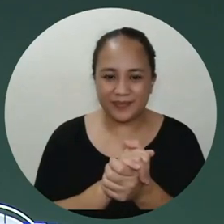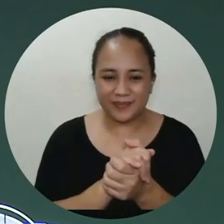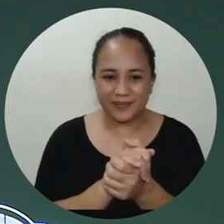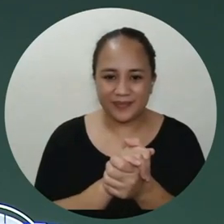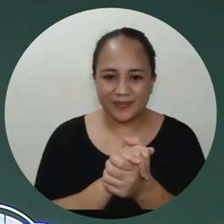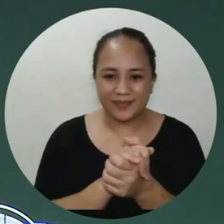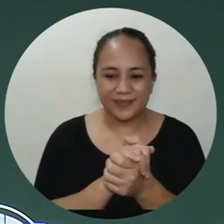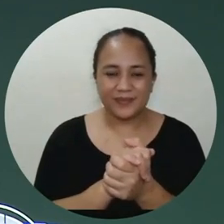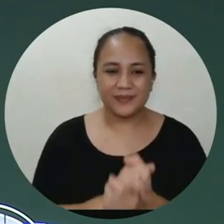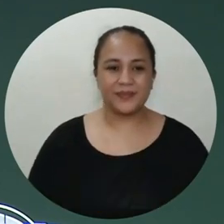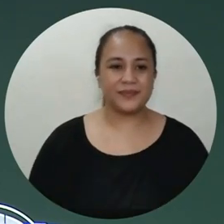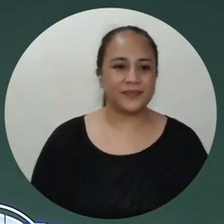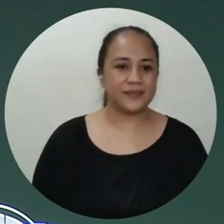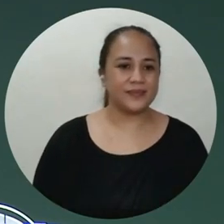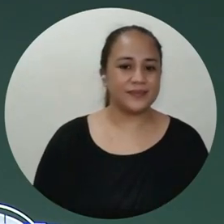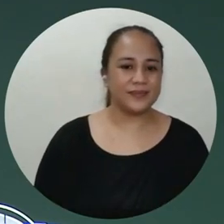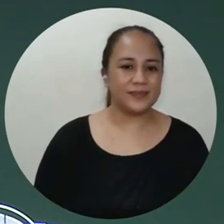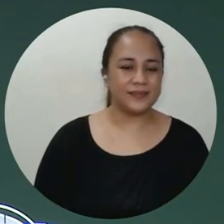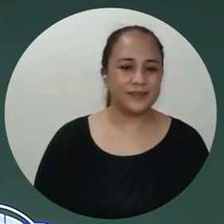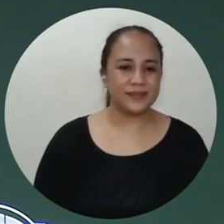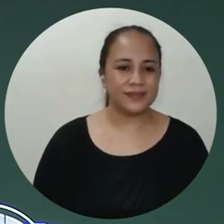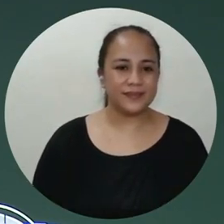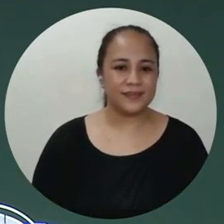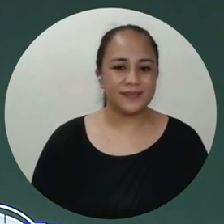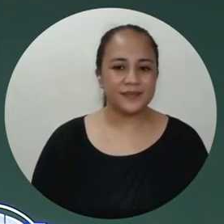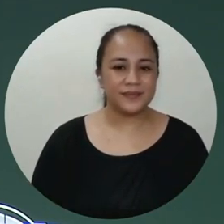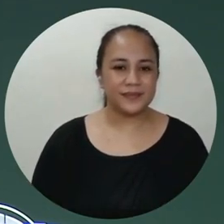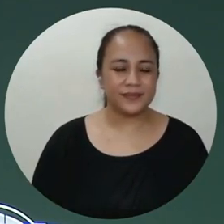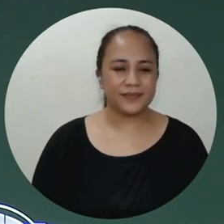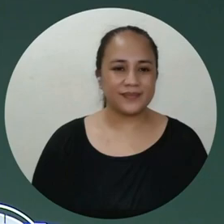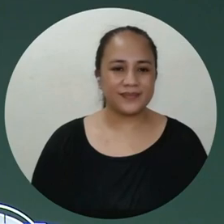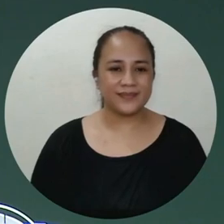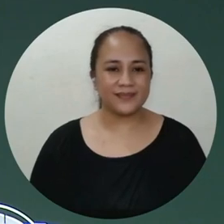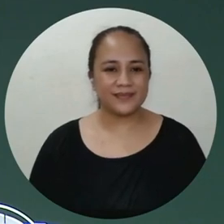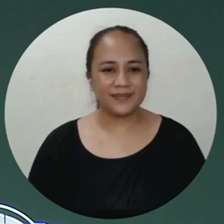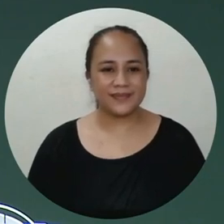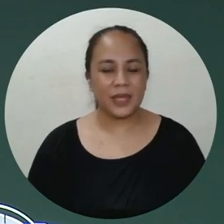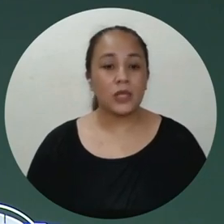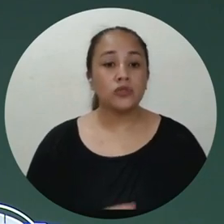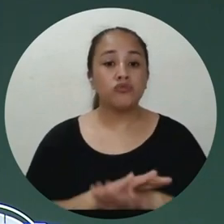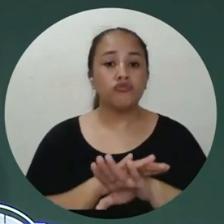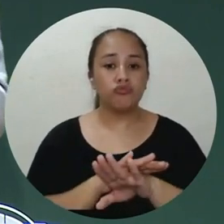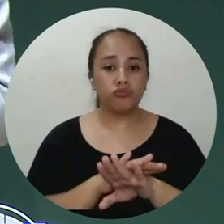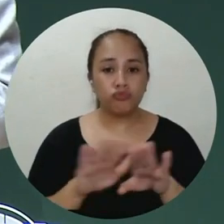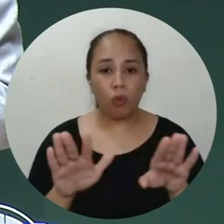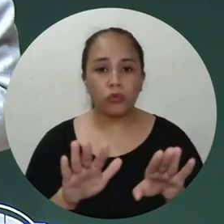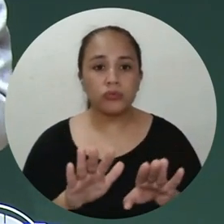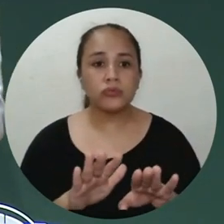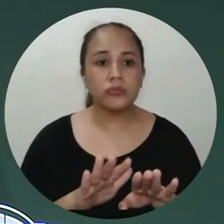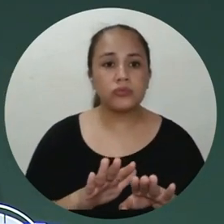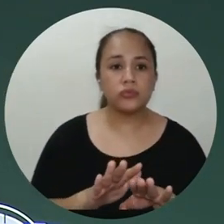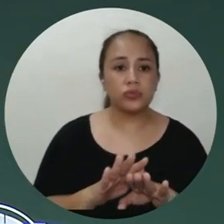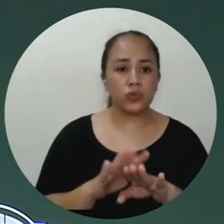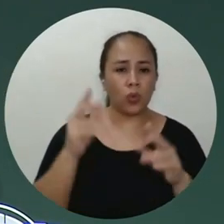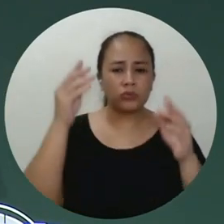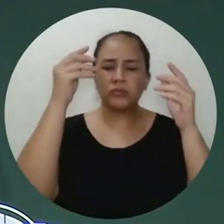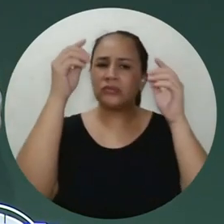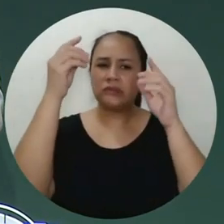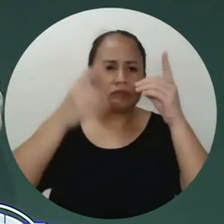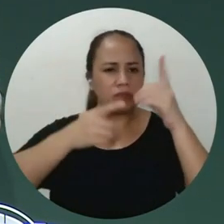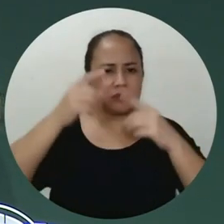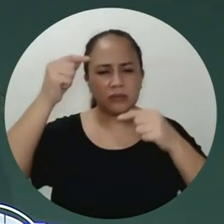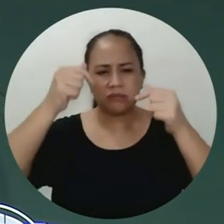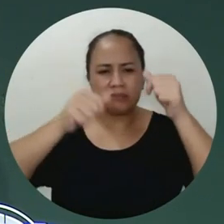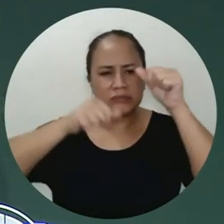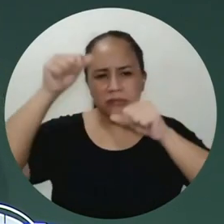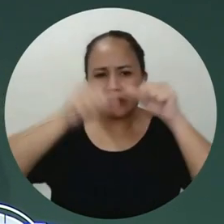하나님 말씀을 내가 이해 안 됐으라고 그렇게 의심하지 말라는 얘기예요. So do not doubt the word of God with an IQ that is even less